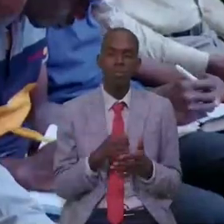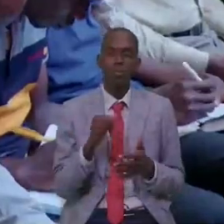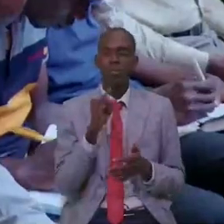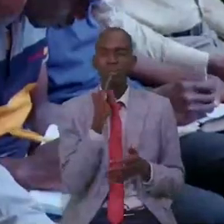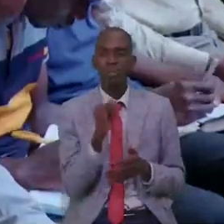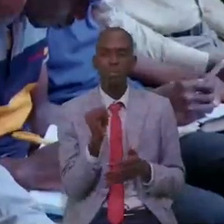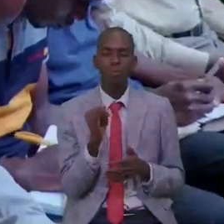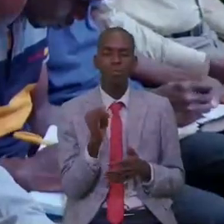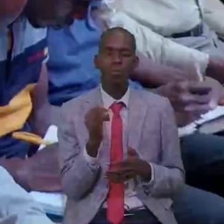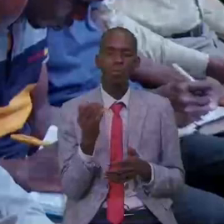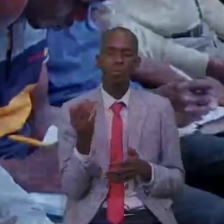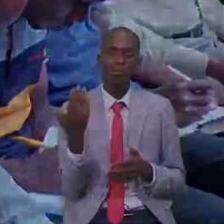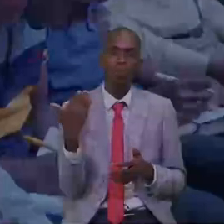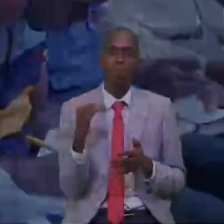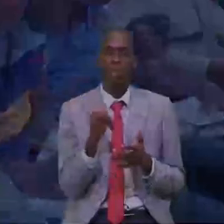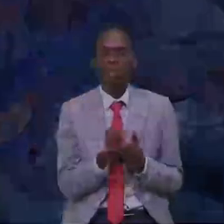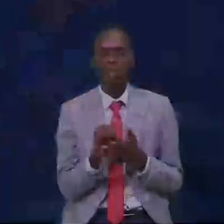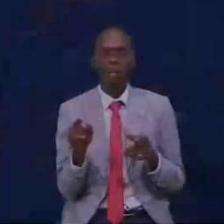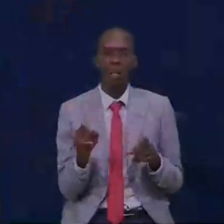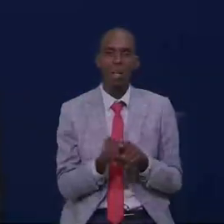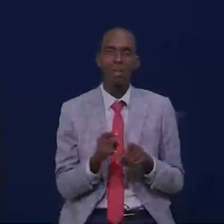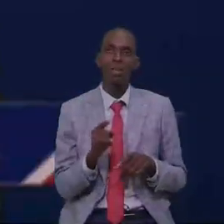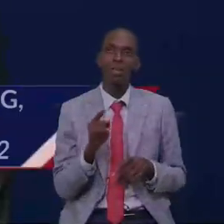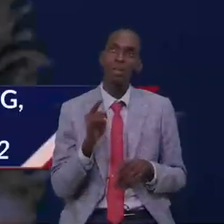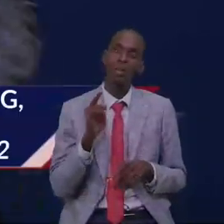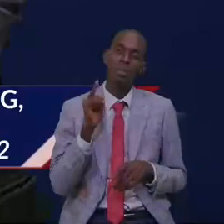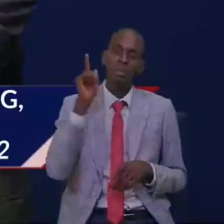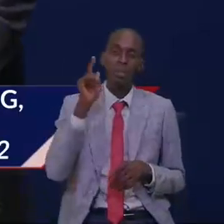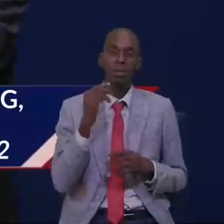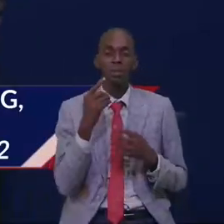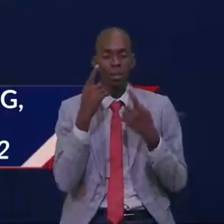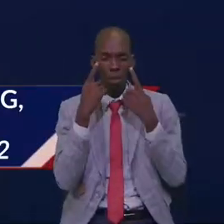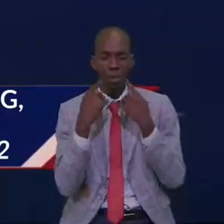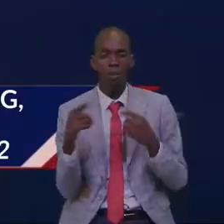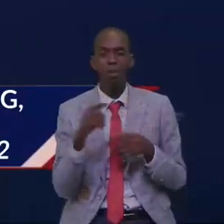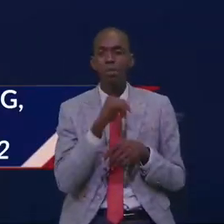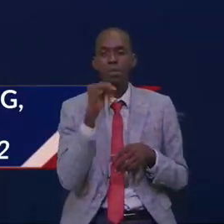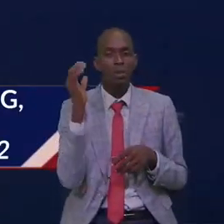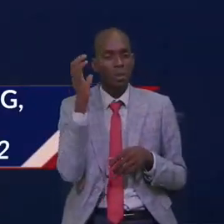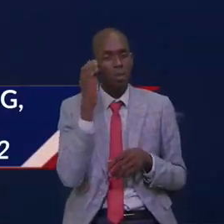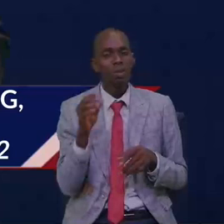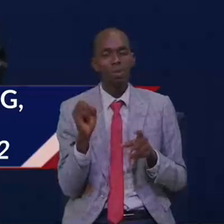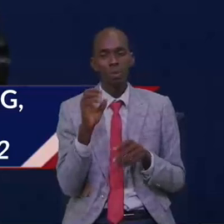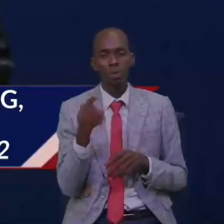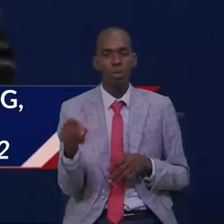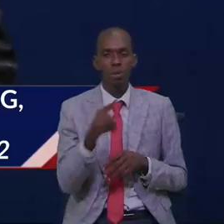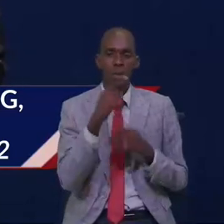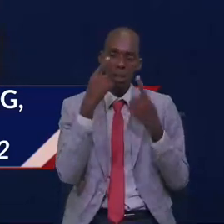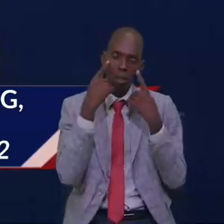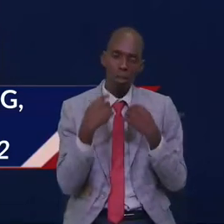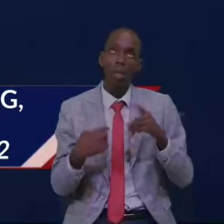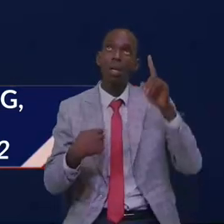quand il appelait, ils n'ont pas écouté, aussi n'ai-je pas écouté, quand ils